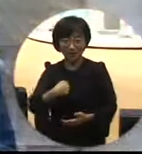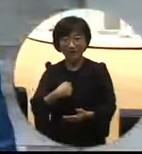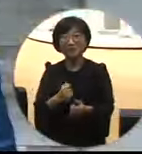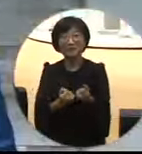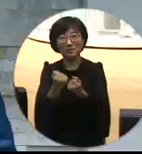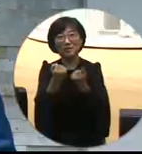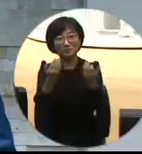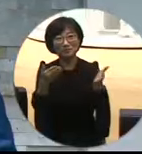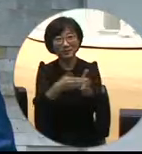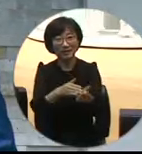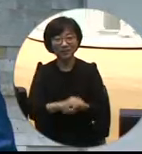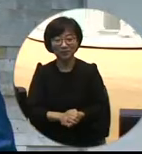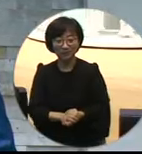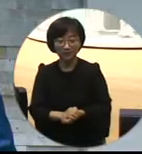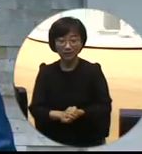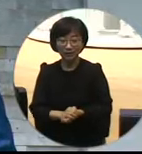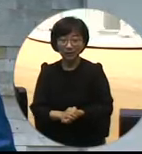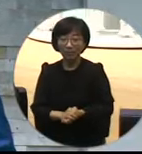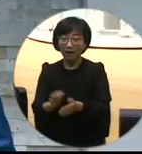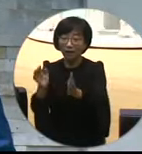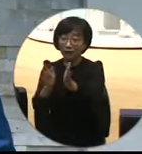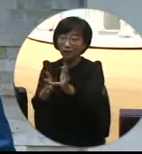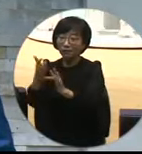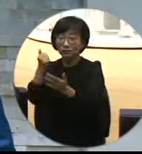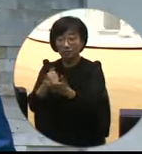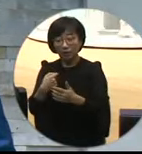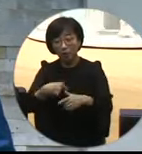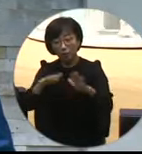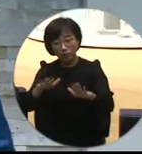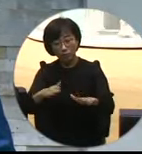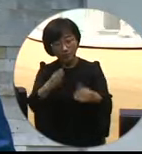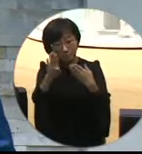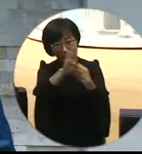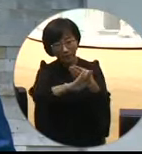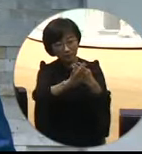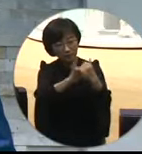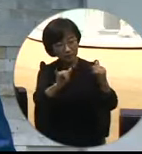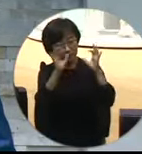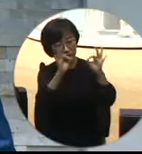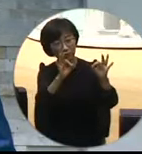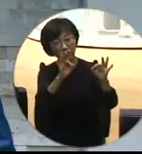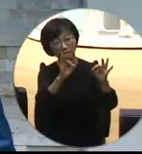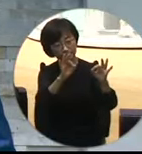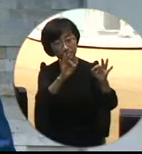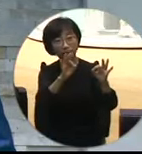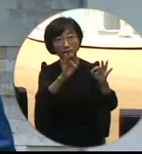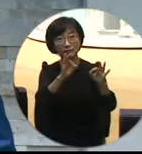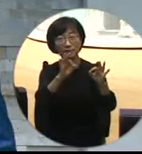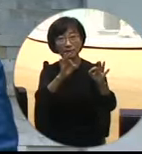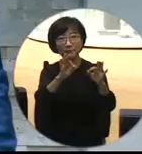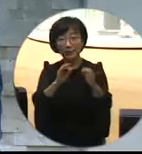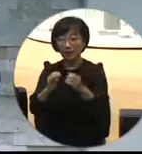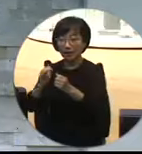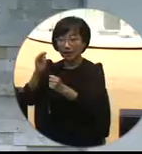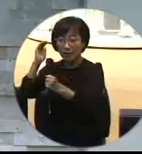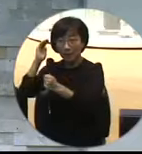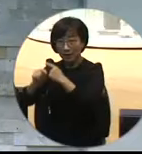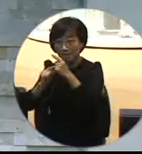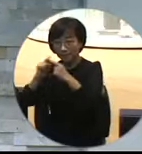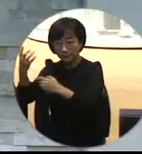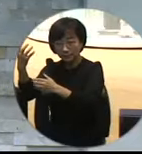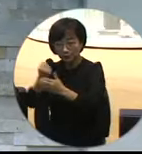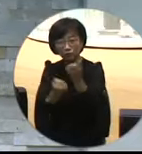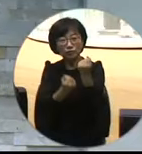자신들의 기준으로 정죄하는 바리새인들을 향해서 사무엘상 21장 1절 6절에 이 말씀을 들어